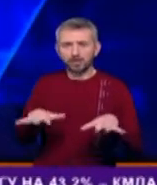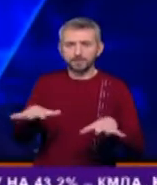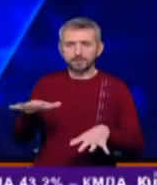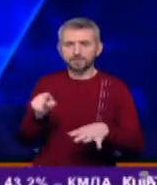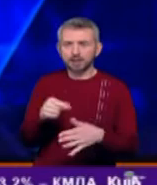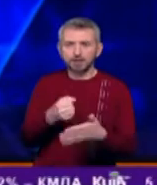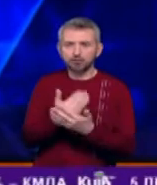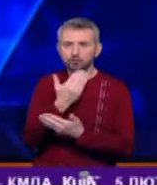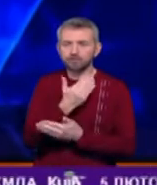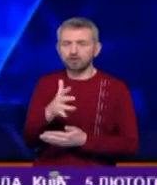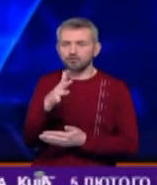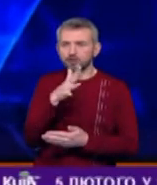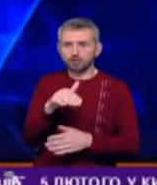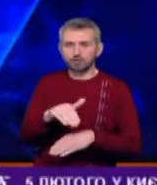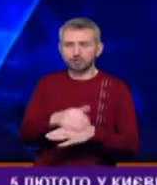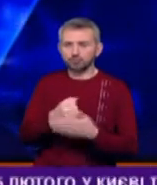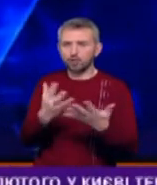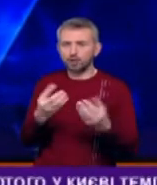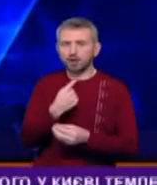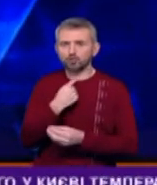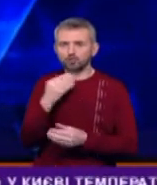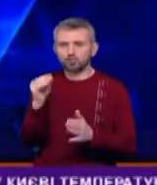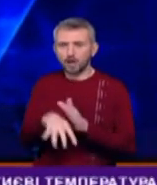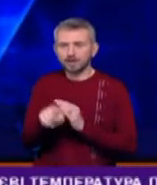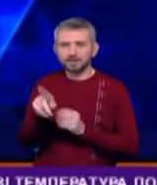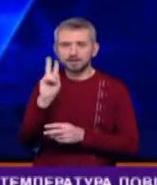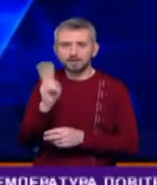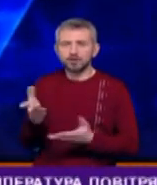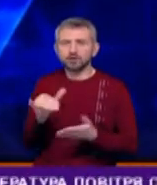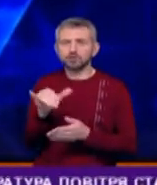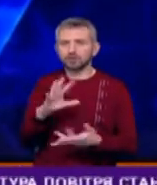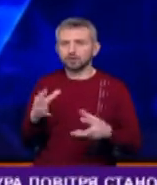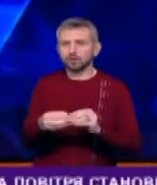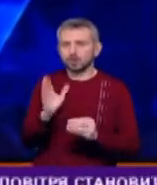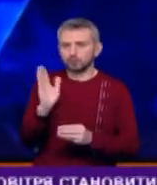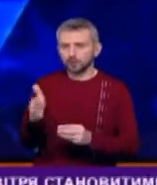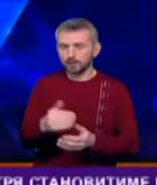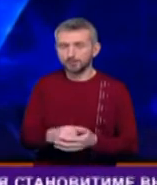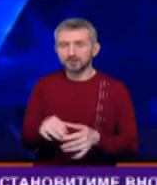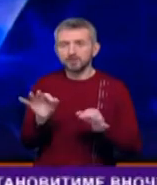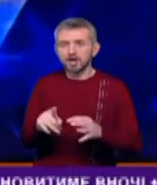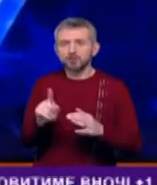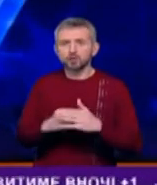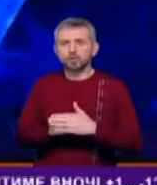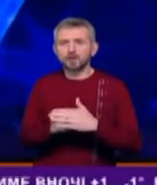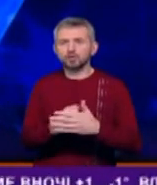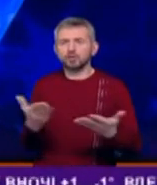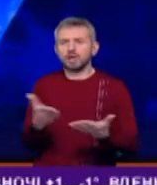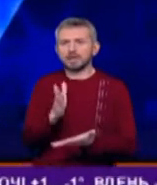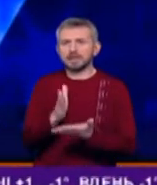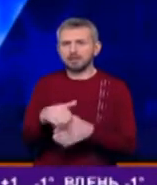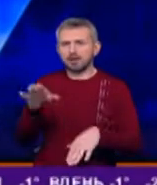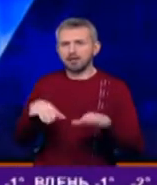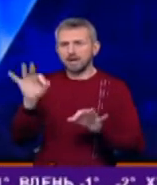до останнього часу, до фактично дня голосування, ти не знаєш, який ти результат отримуєш. Звичайно, що базуються якісь є рейтинги,